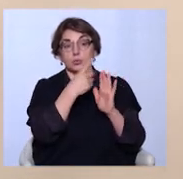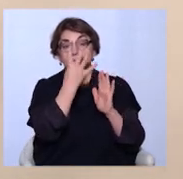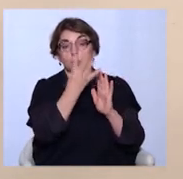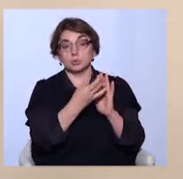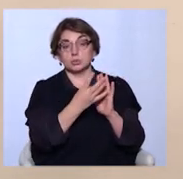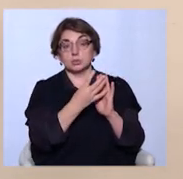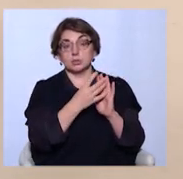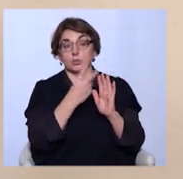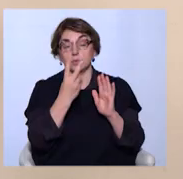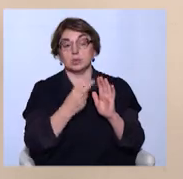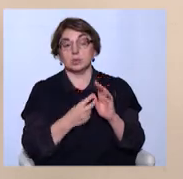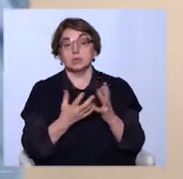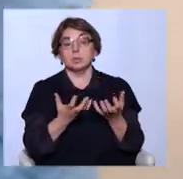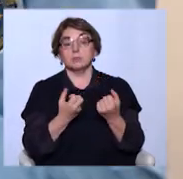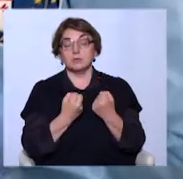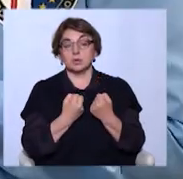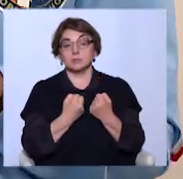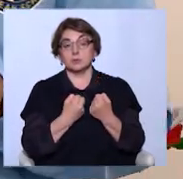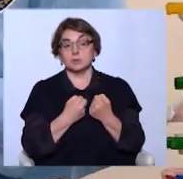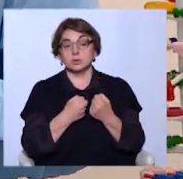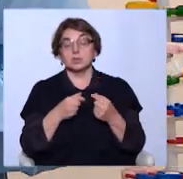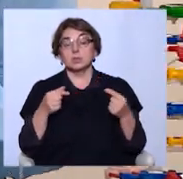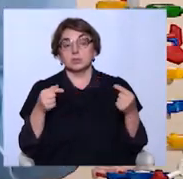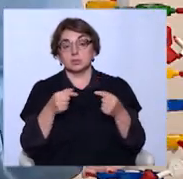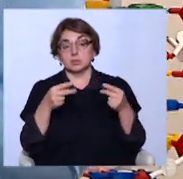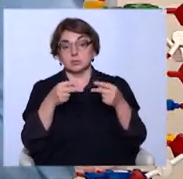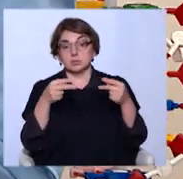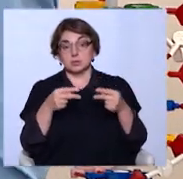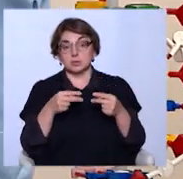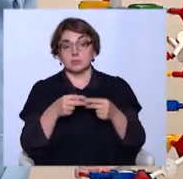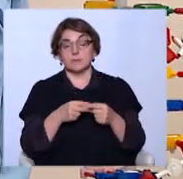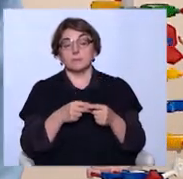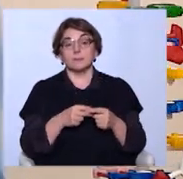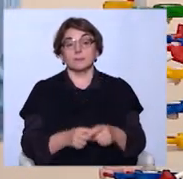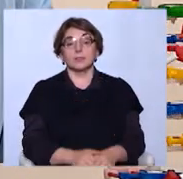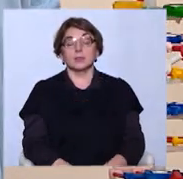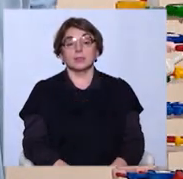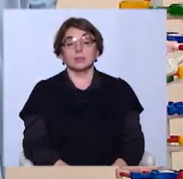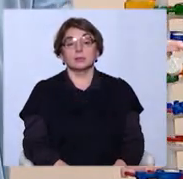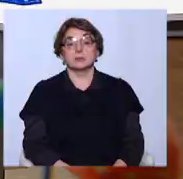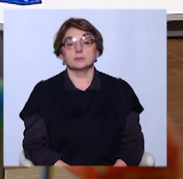კოეფიციენტებს 4 და 2, უკვე მივიღეთ ესეთი რეაქციები.